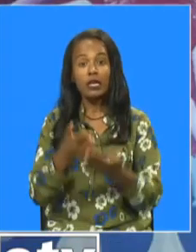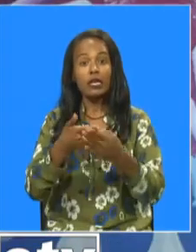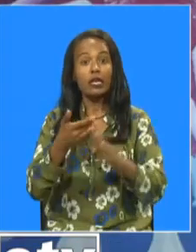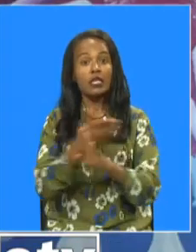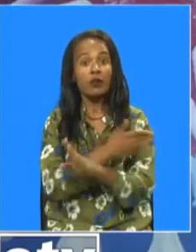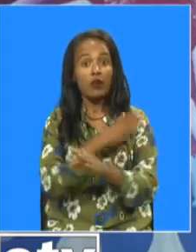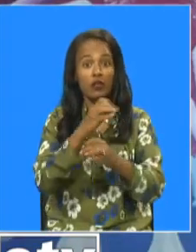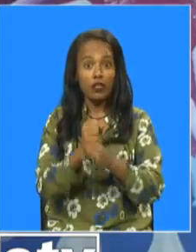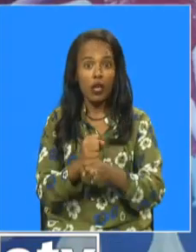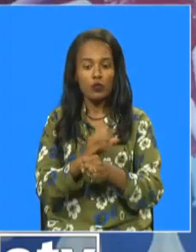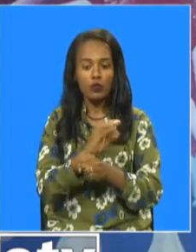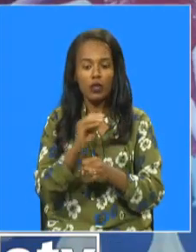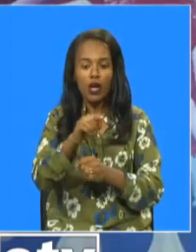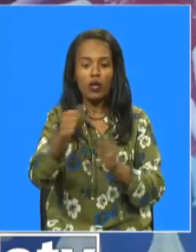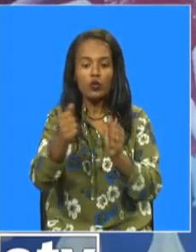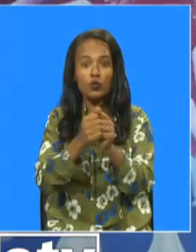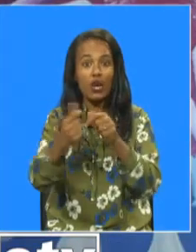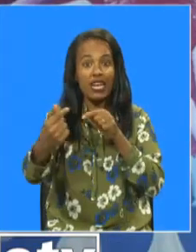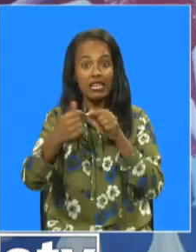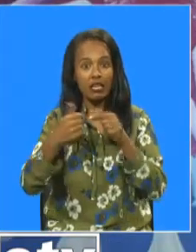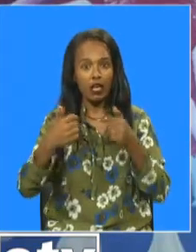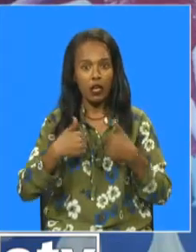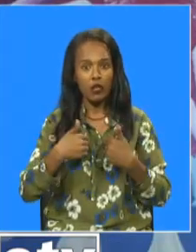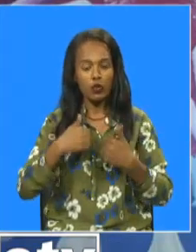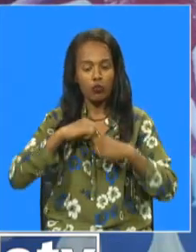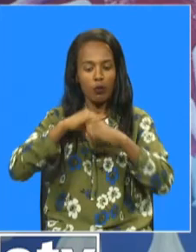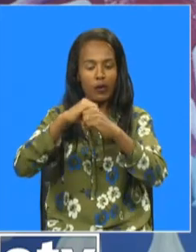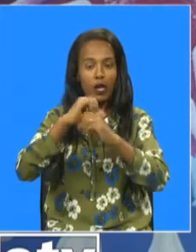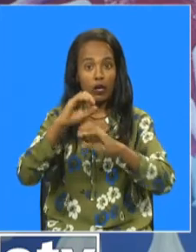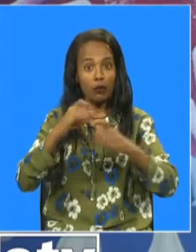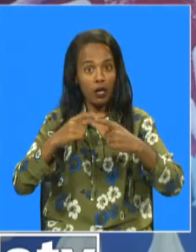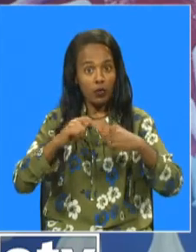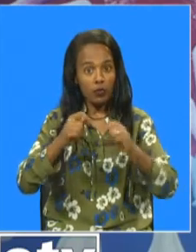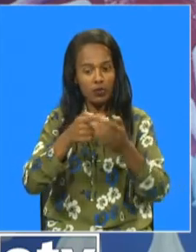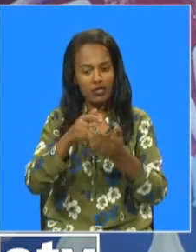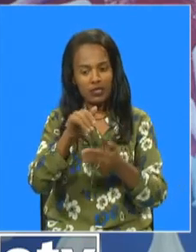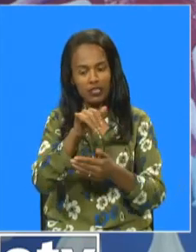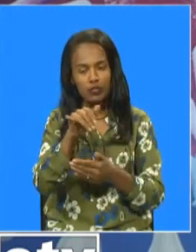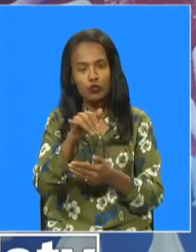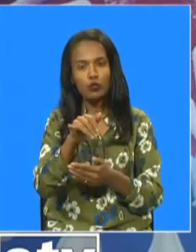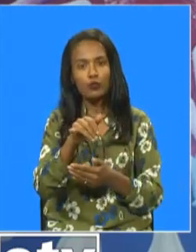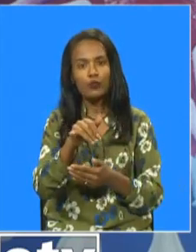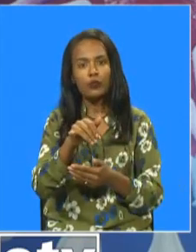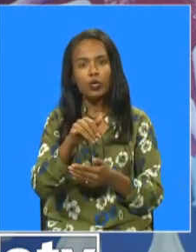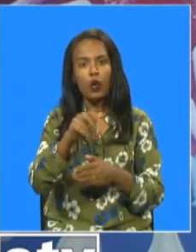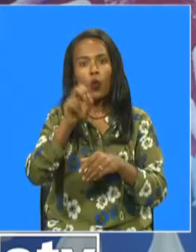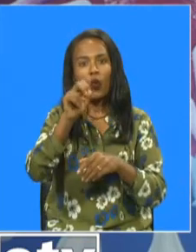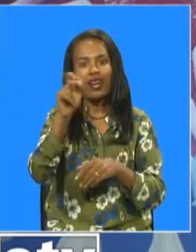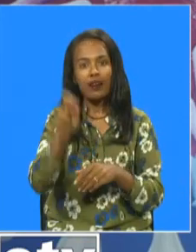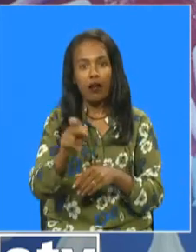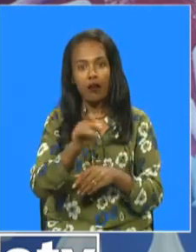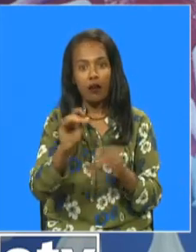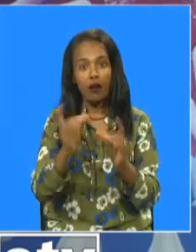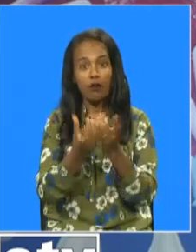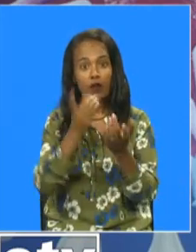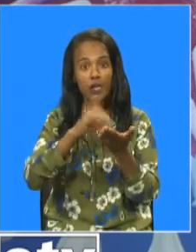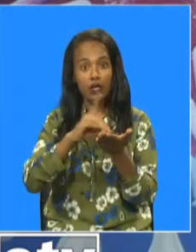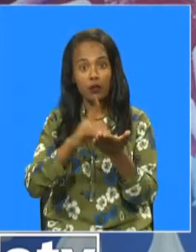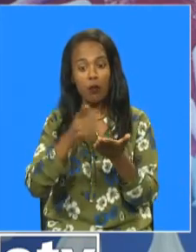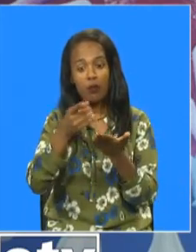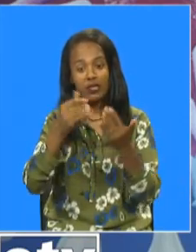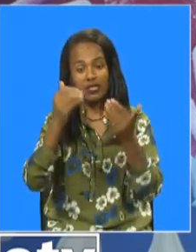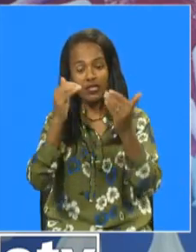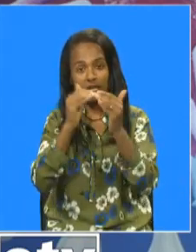በፊት የተያዙትን እና ከነሱ ጋር ንክኪ ያላቸውን ለመከላከል የምናደርገው ጥረት እንደዚህም ደግሞ ወረዳዎቹንና ክፍለ ከተሞችን በዛው